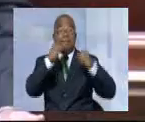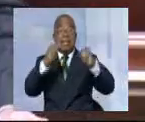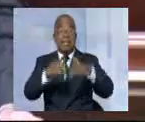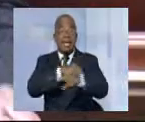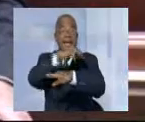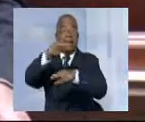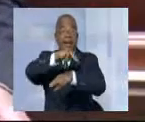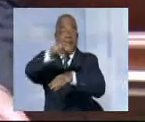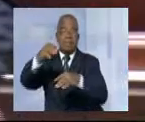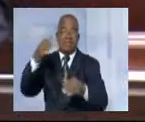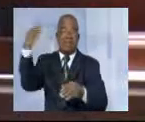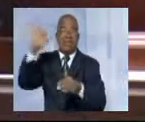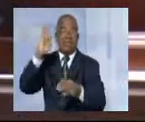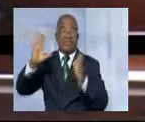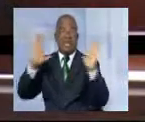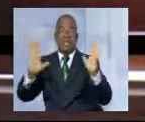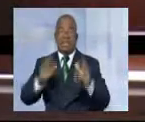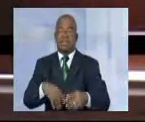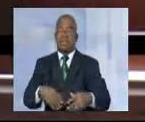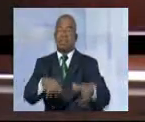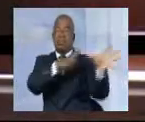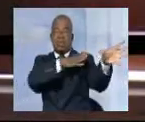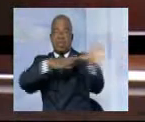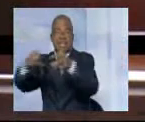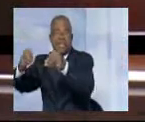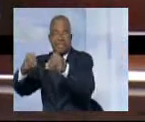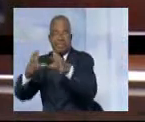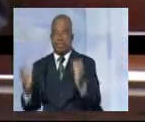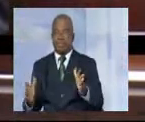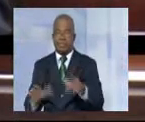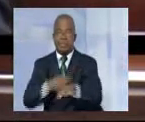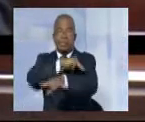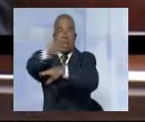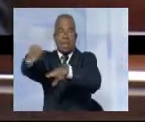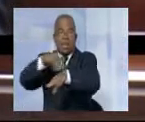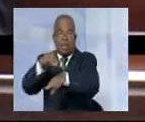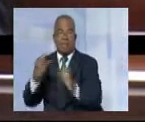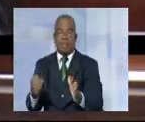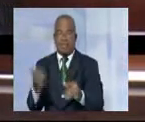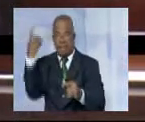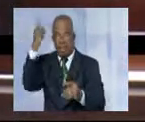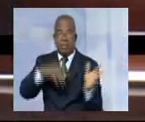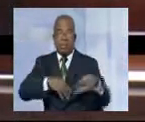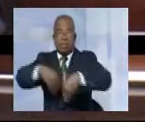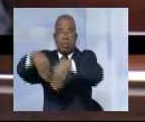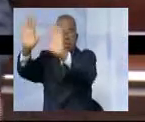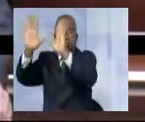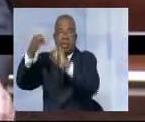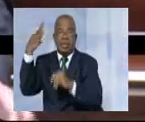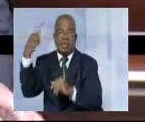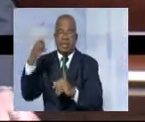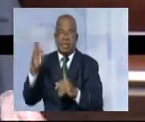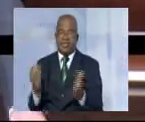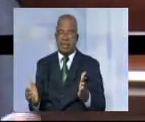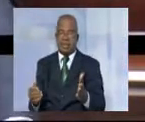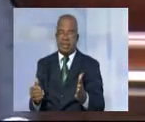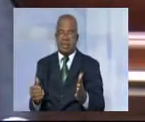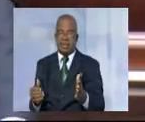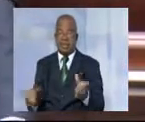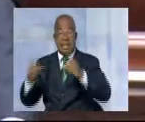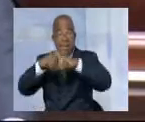militaire. La reconquête du territoire malien conduite par nos troupes, alliées aux forces armées maliennes, et aux